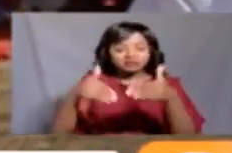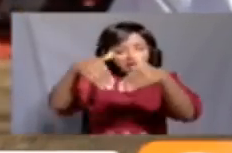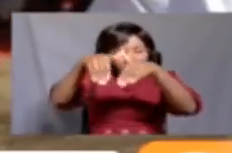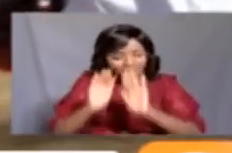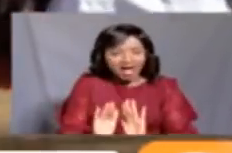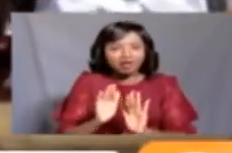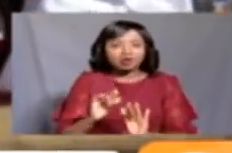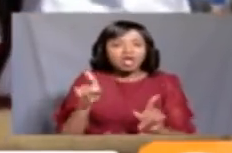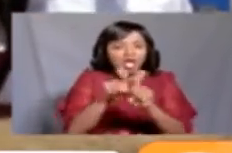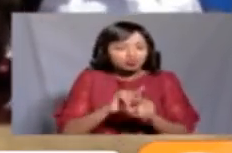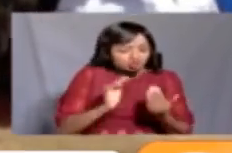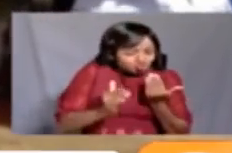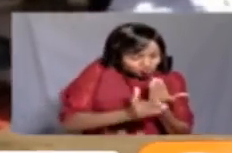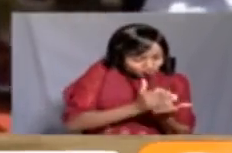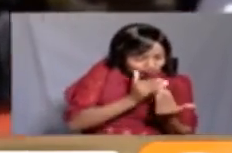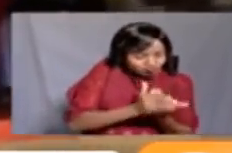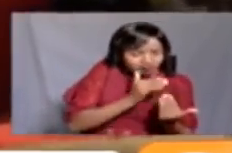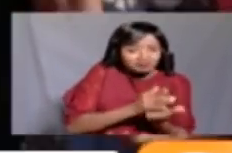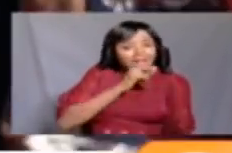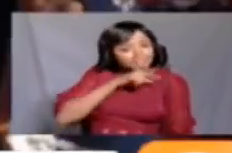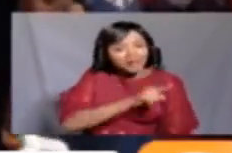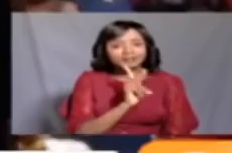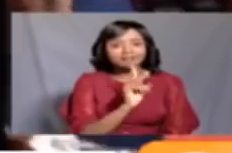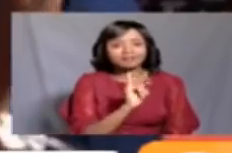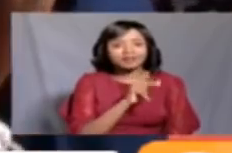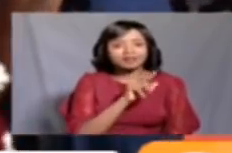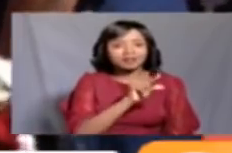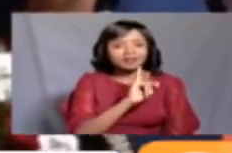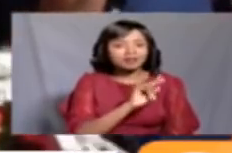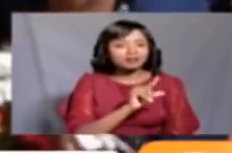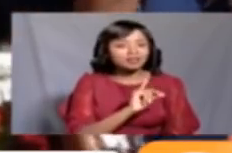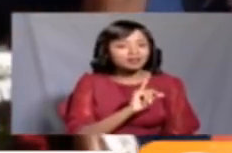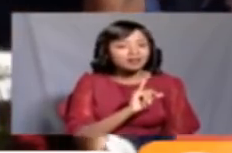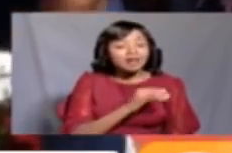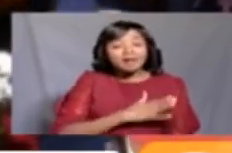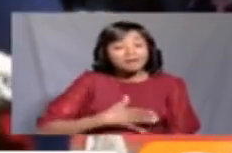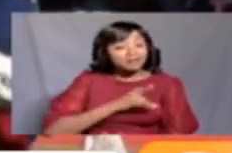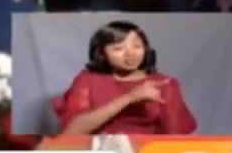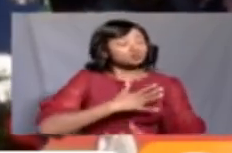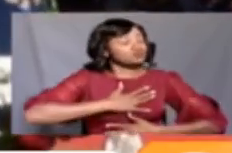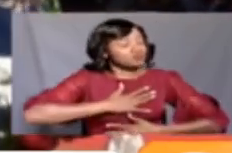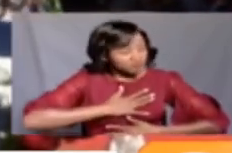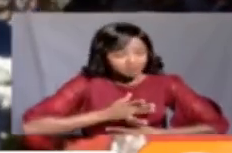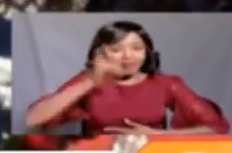kumfariji King. Hatuwezi. Heshimu wamejipenda.